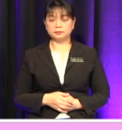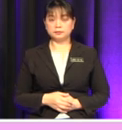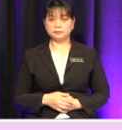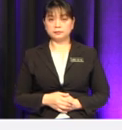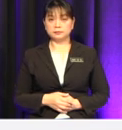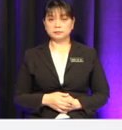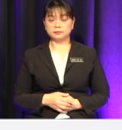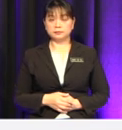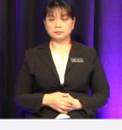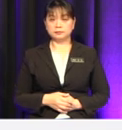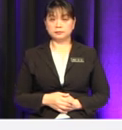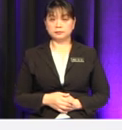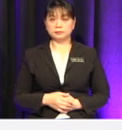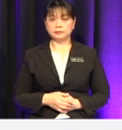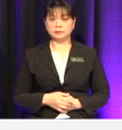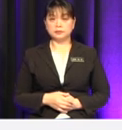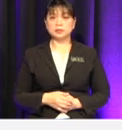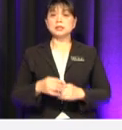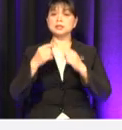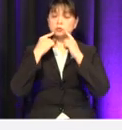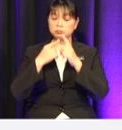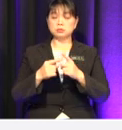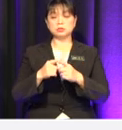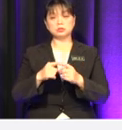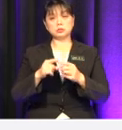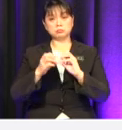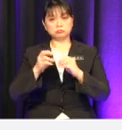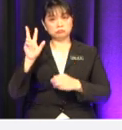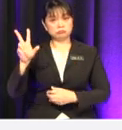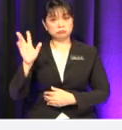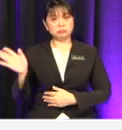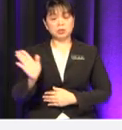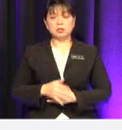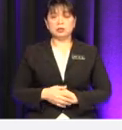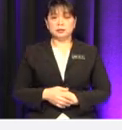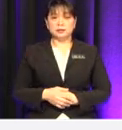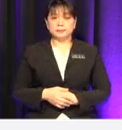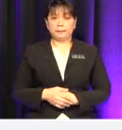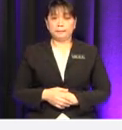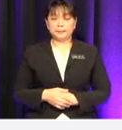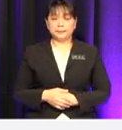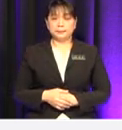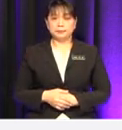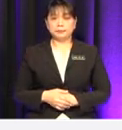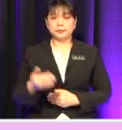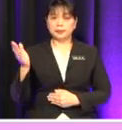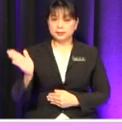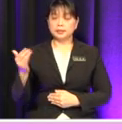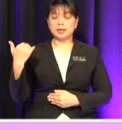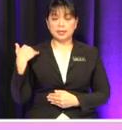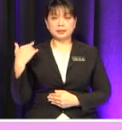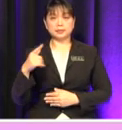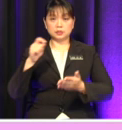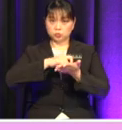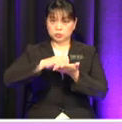Fatimah beri duit yang ketiga ya Oke Betul Oke jadi ini adalah tulis saja ringkas